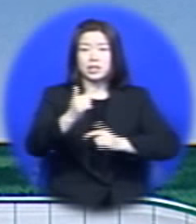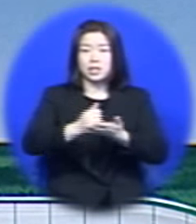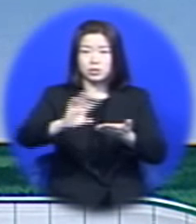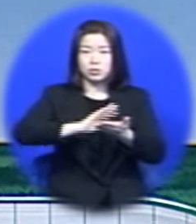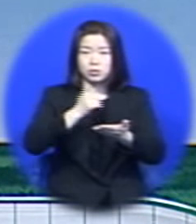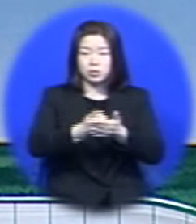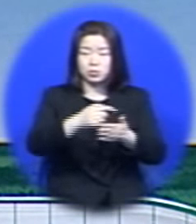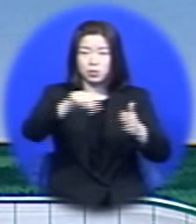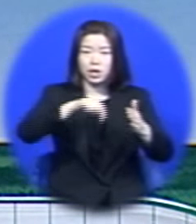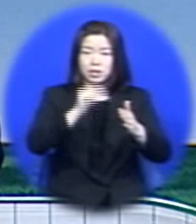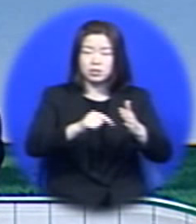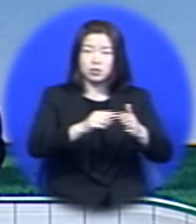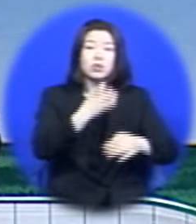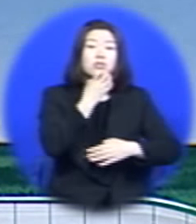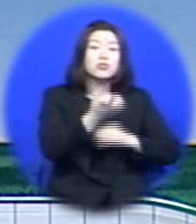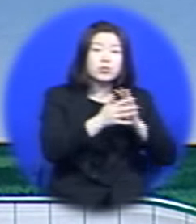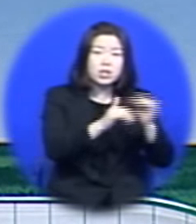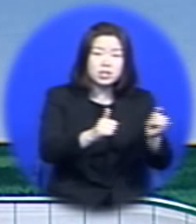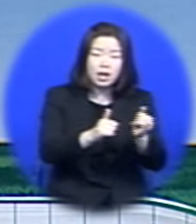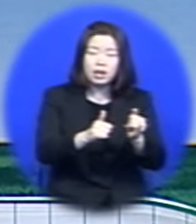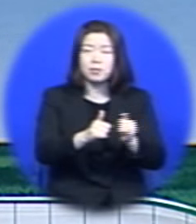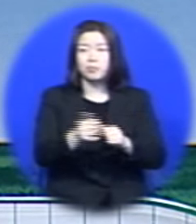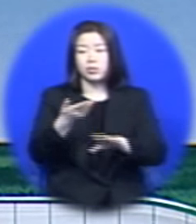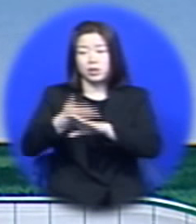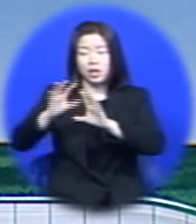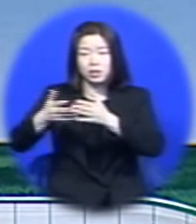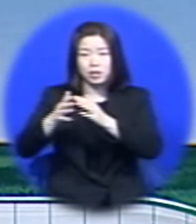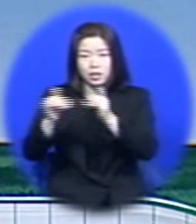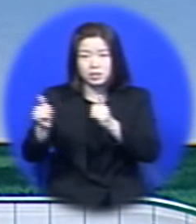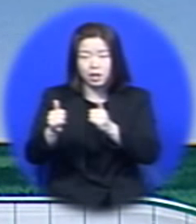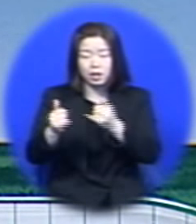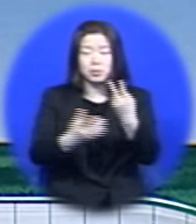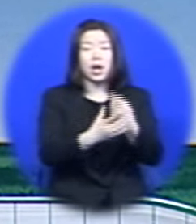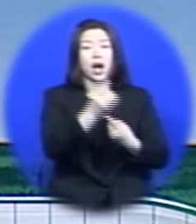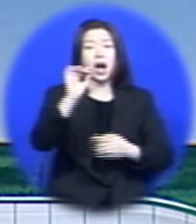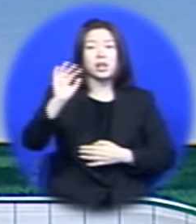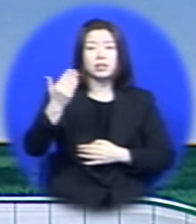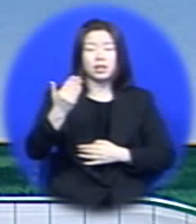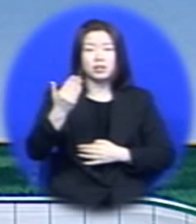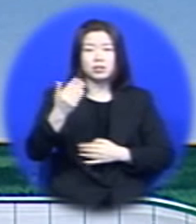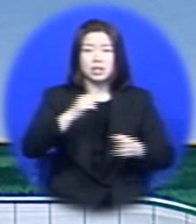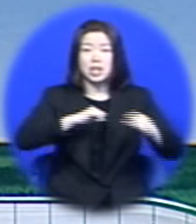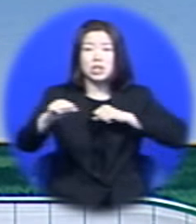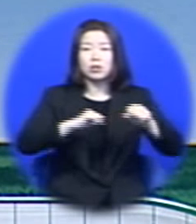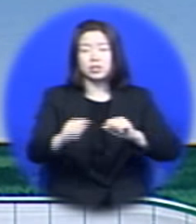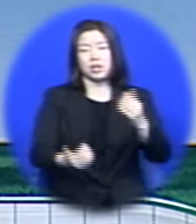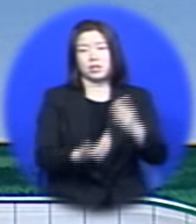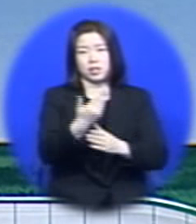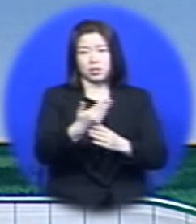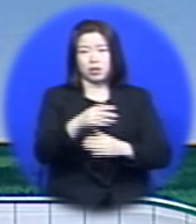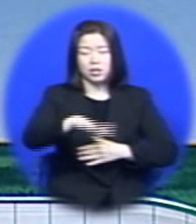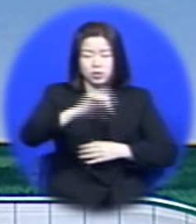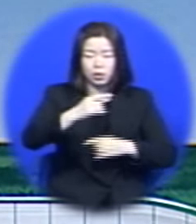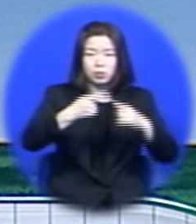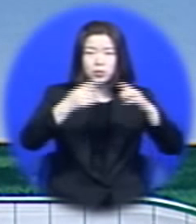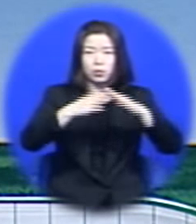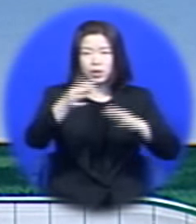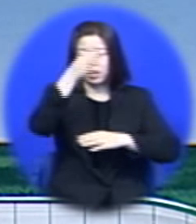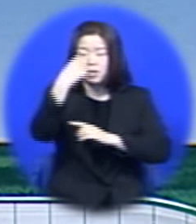안에서 유대인과 이방인이 하나가 되는 기적이 일어났어요. 이게 초대교회의 능력이었어요.